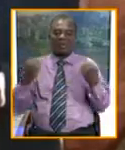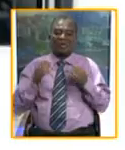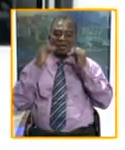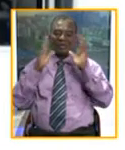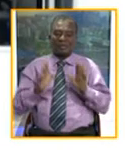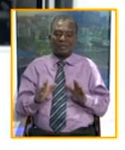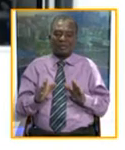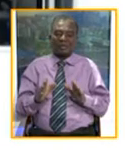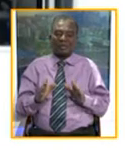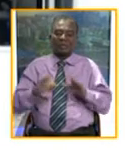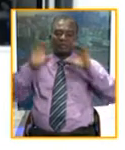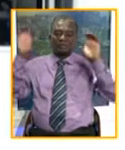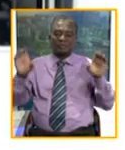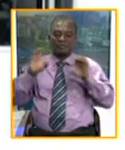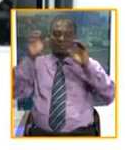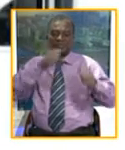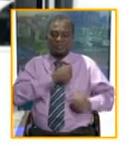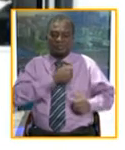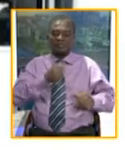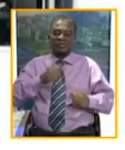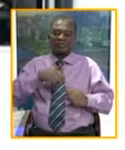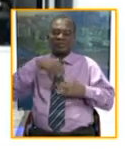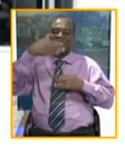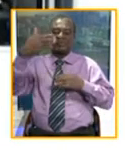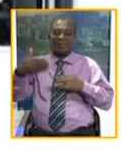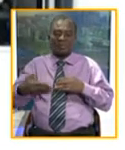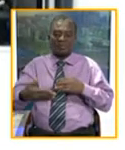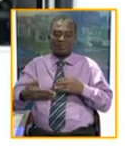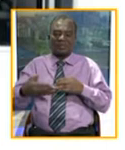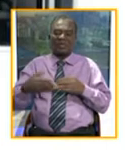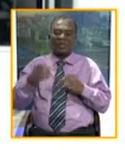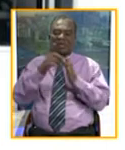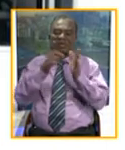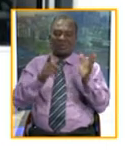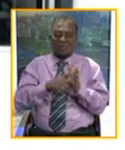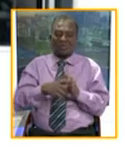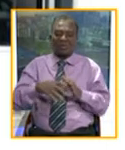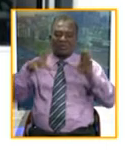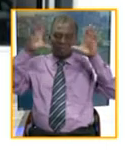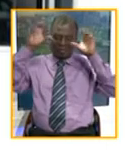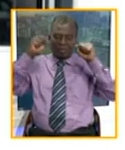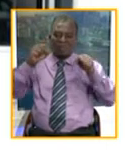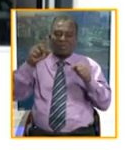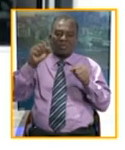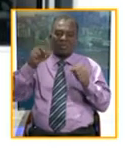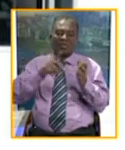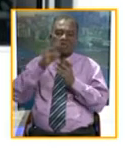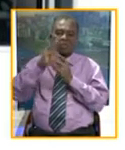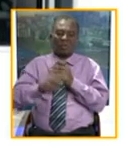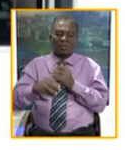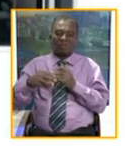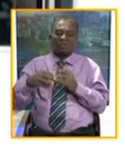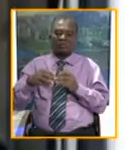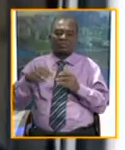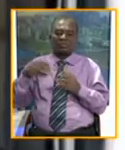Sud. Une cérémonie militaire qui fait suite au décret présidentiel du 11 mars dernier, portant déclaration